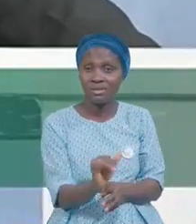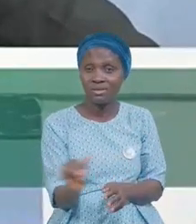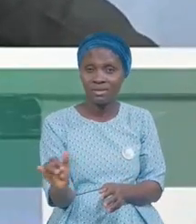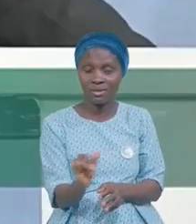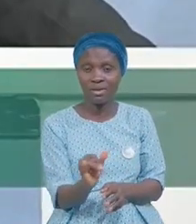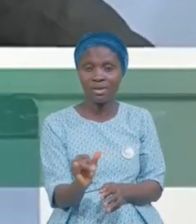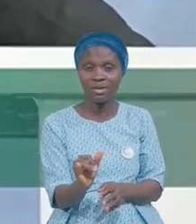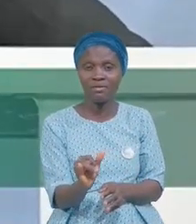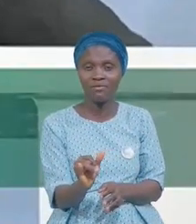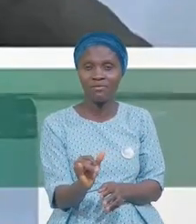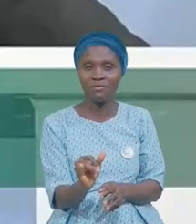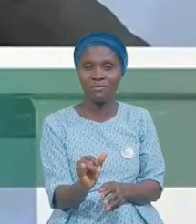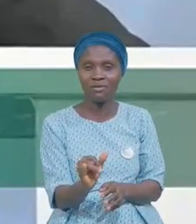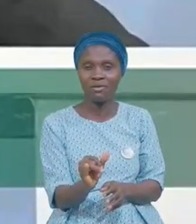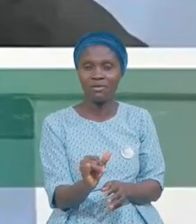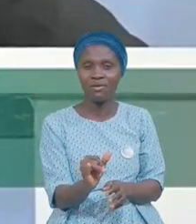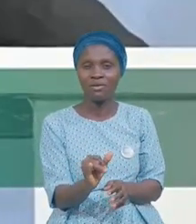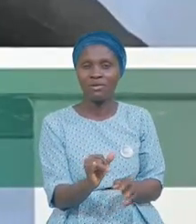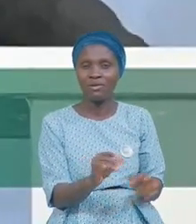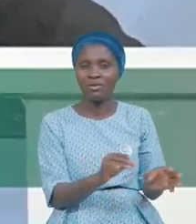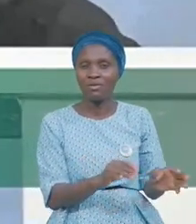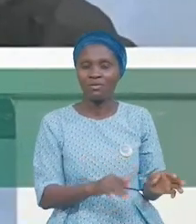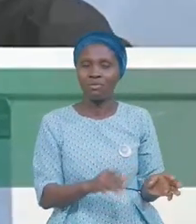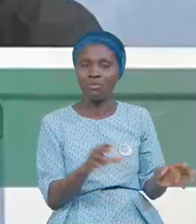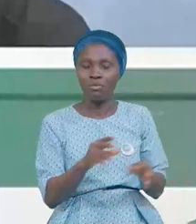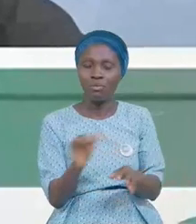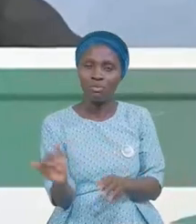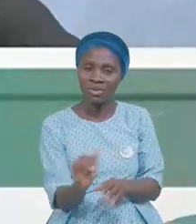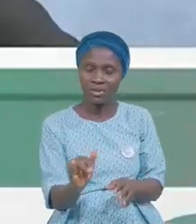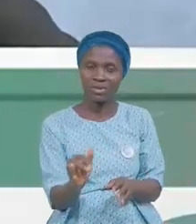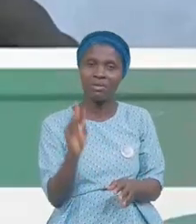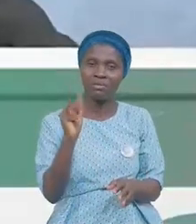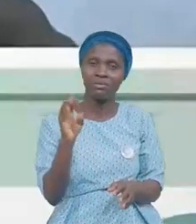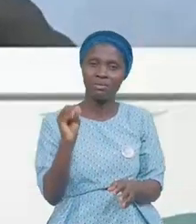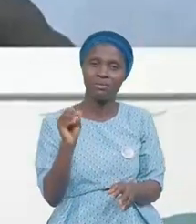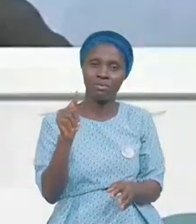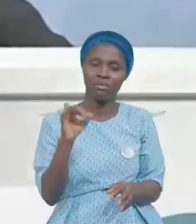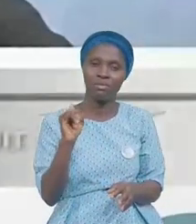avec le même motif et objectif. Troisièmement,